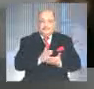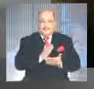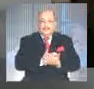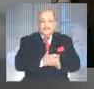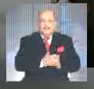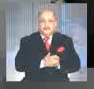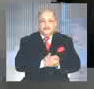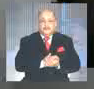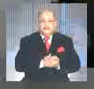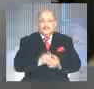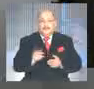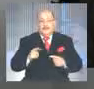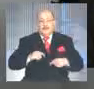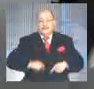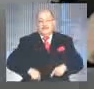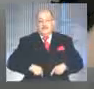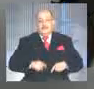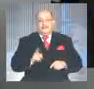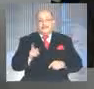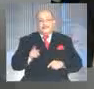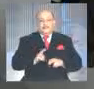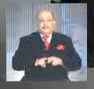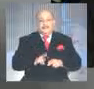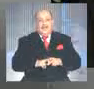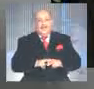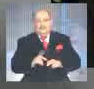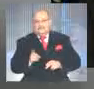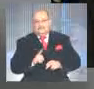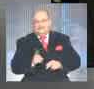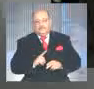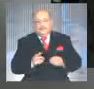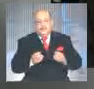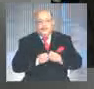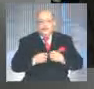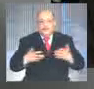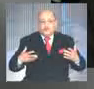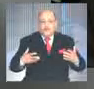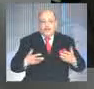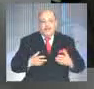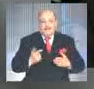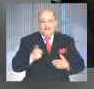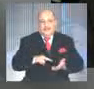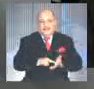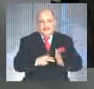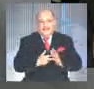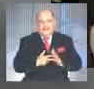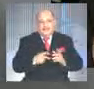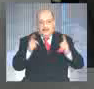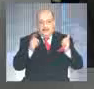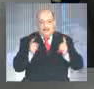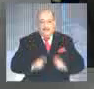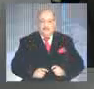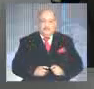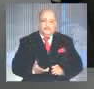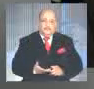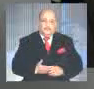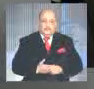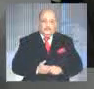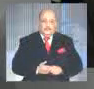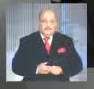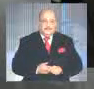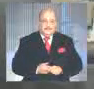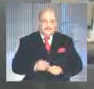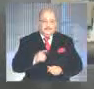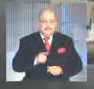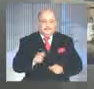تمشي تخرج لبرا باش تعمل معارض، يلزمها تدور وتهون من الميزانية نتاعها في الجهات باش نعملوا المعارض نتاع هذوما